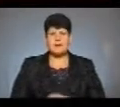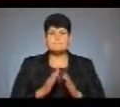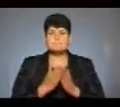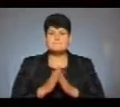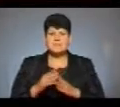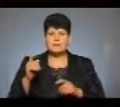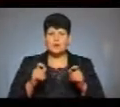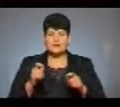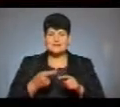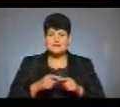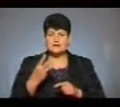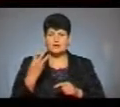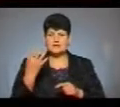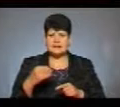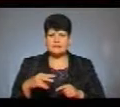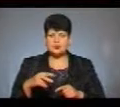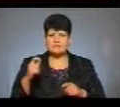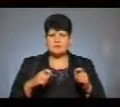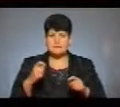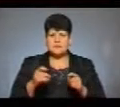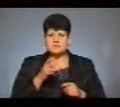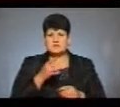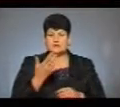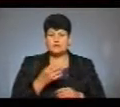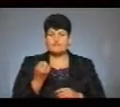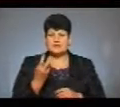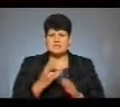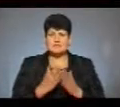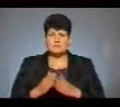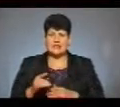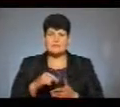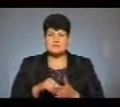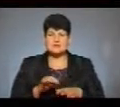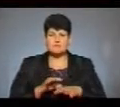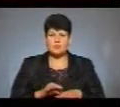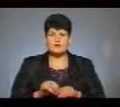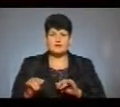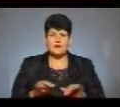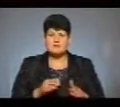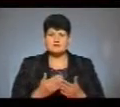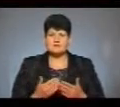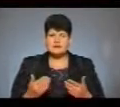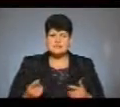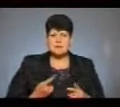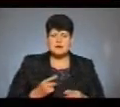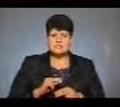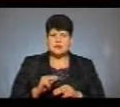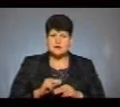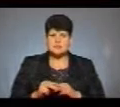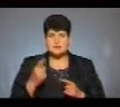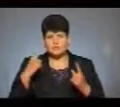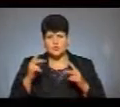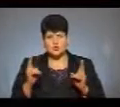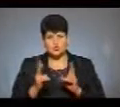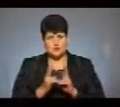Бібліофест – це триденний літературний фестиваль, під час якого у 12 бібліотеках міста проводять акції, виставки, майстер-класи та творчі